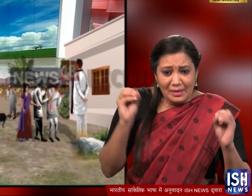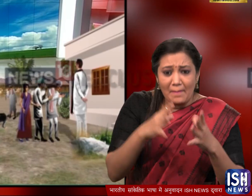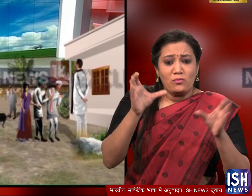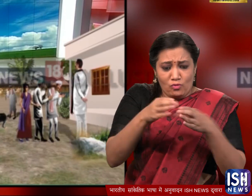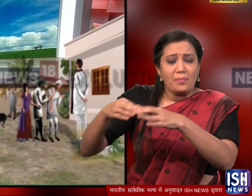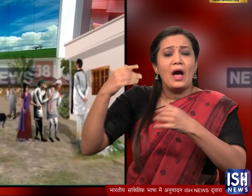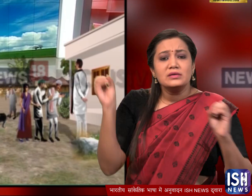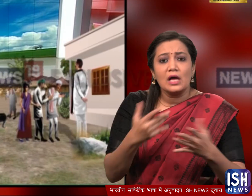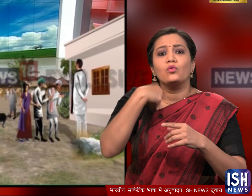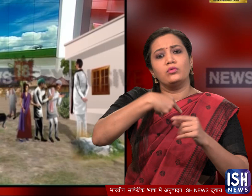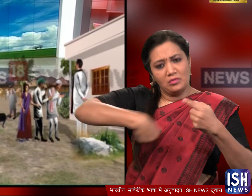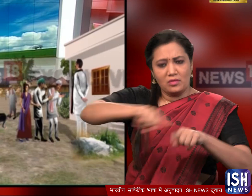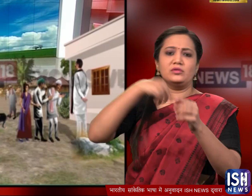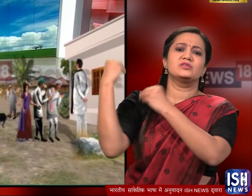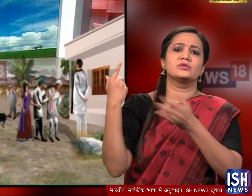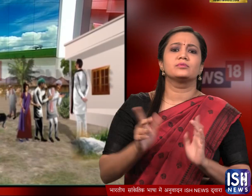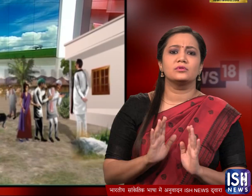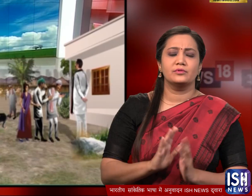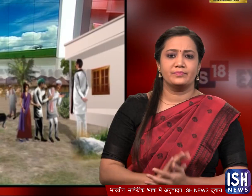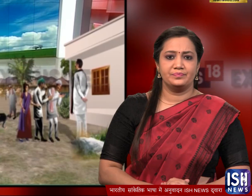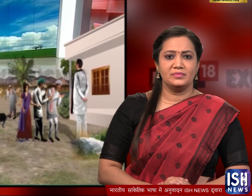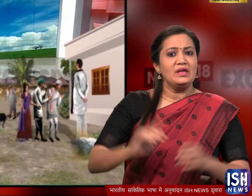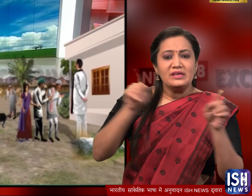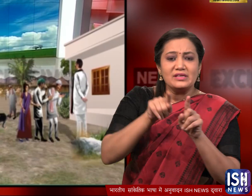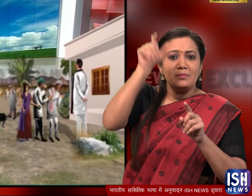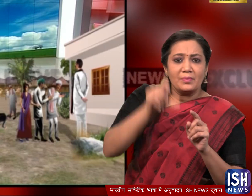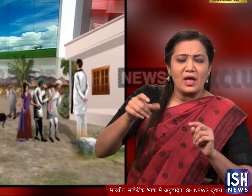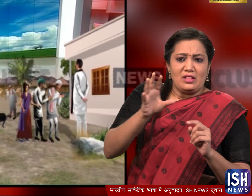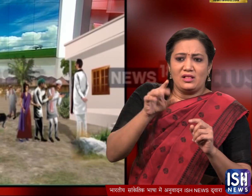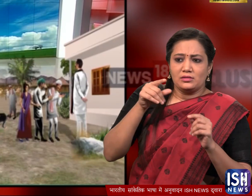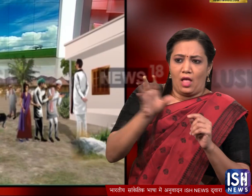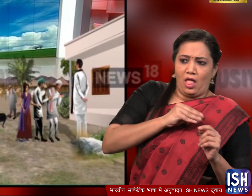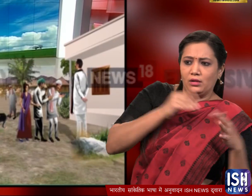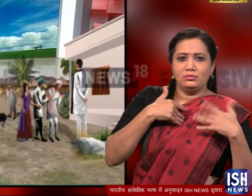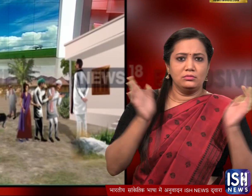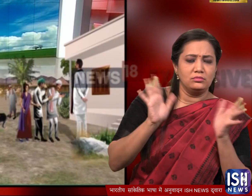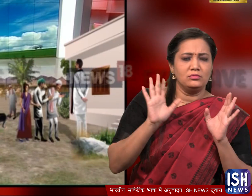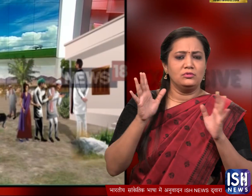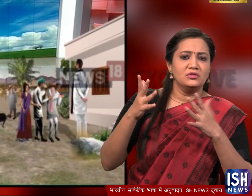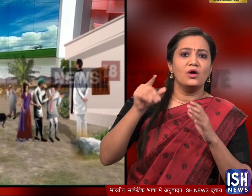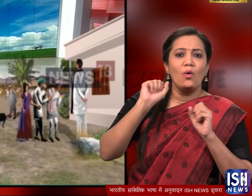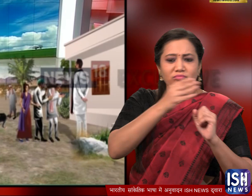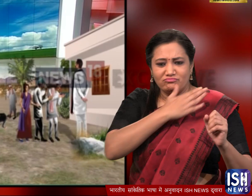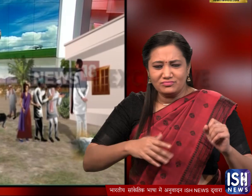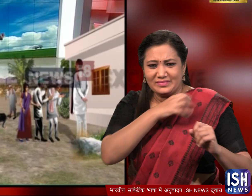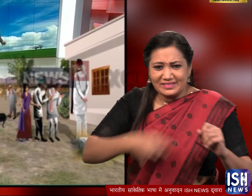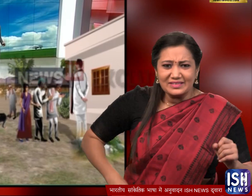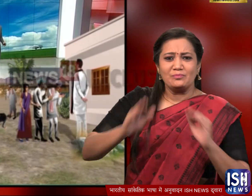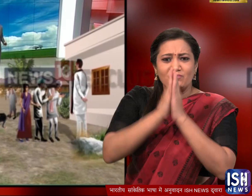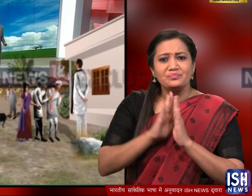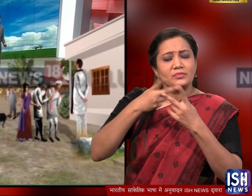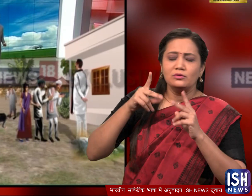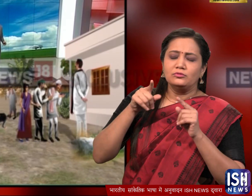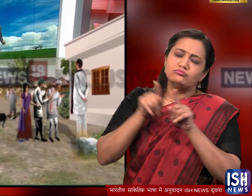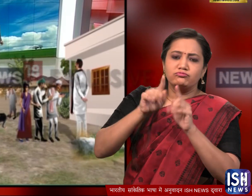हो रहे हैं तो उसके जिम्मेदार हम लोग ही हैं, क्योंकि हम आप जैसे लोगों ने कभी उनके डर की वजह से, कभी उनकी जाति धर्म की वजह